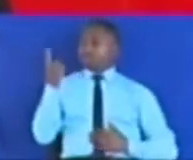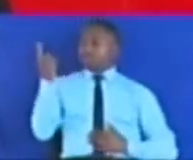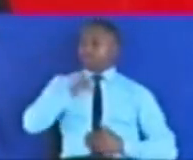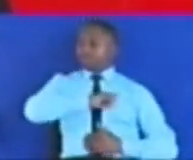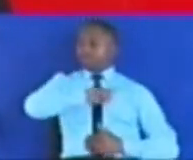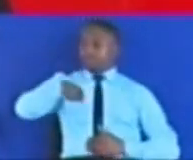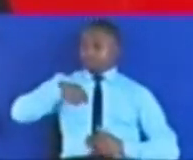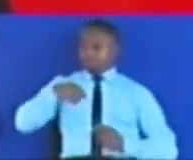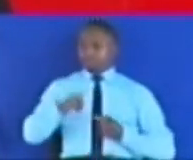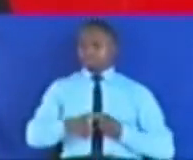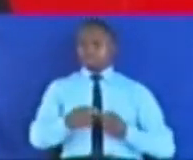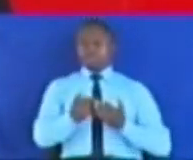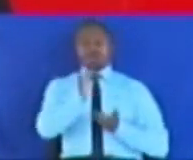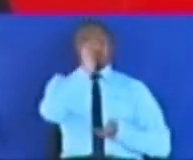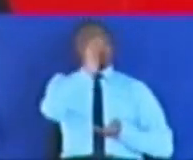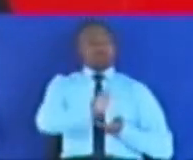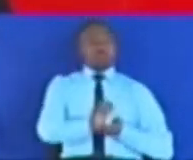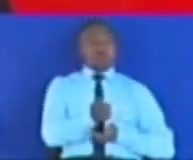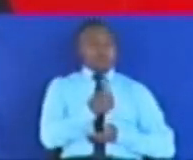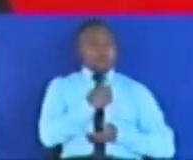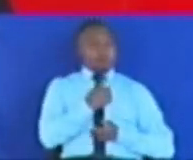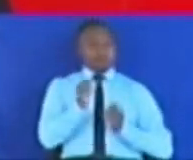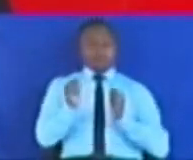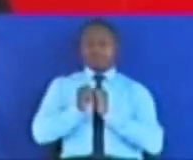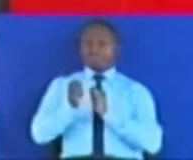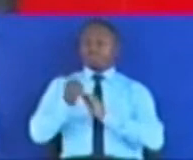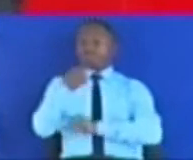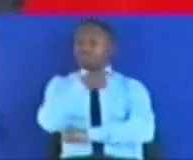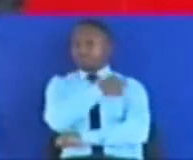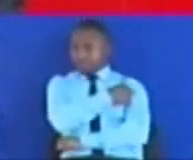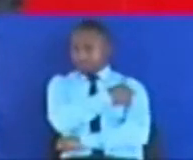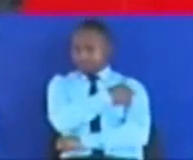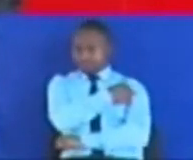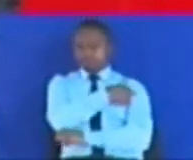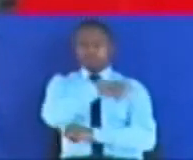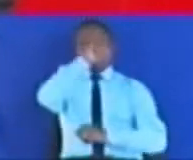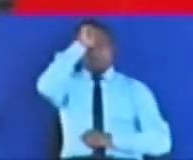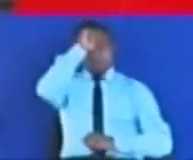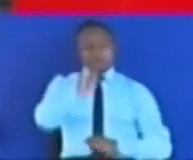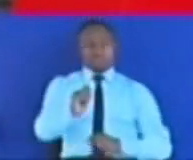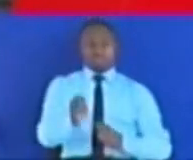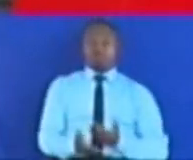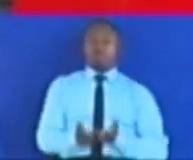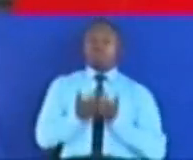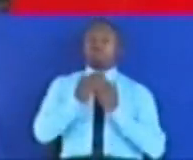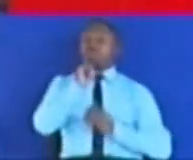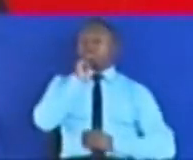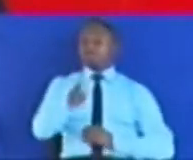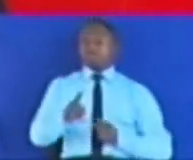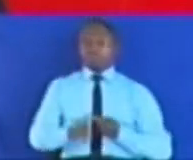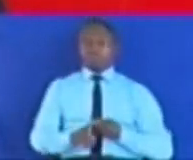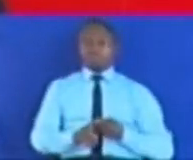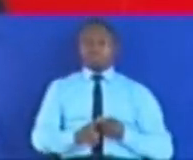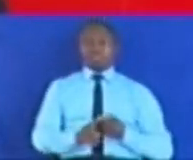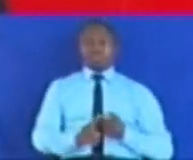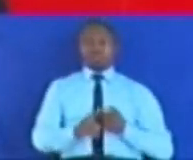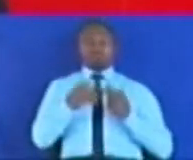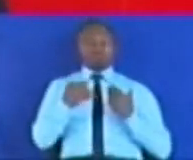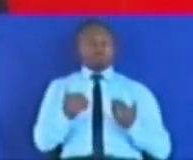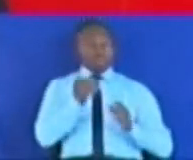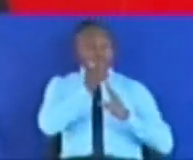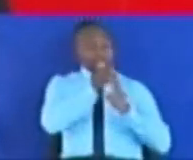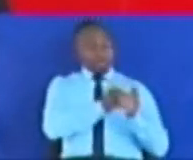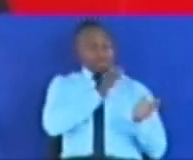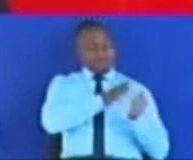la upungufu wa dawa na vifaa tiba. Mheshimiwa Naibu Speaker, kabla sijaifafanulia